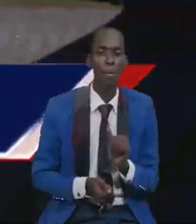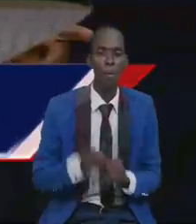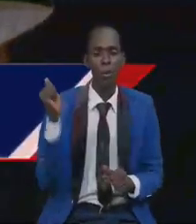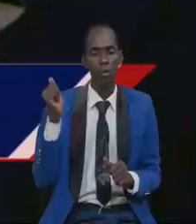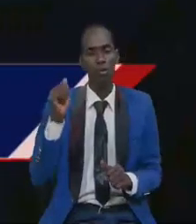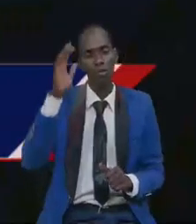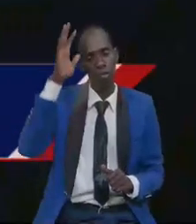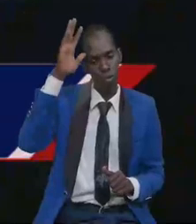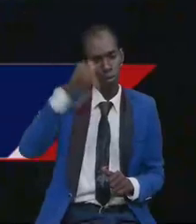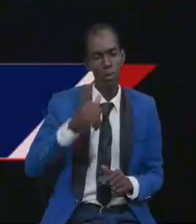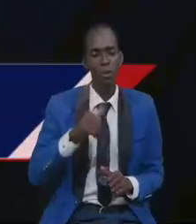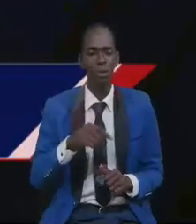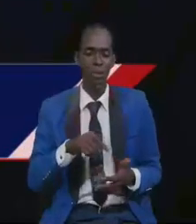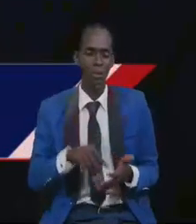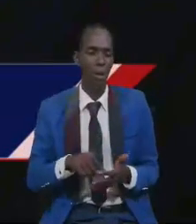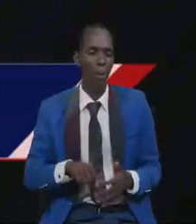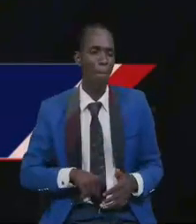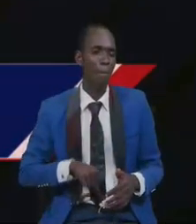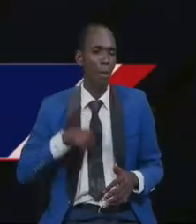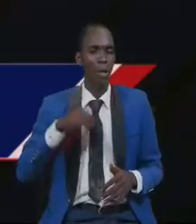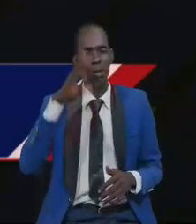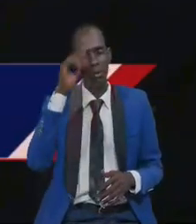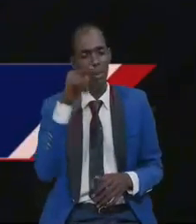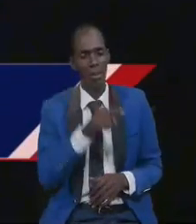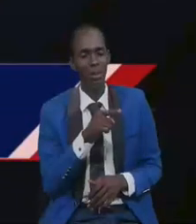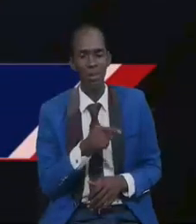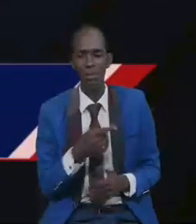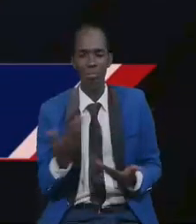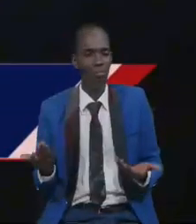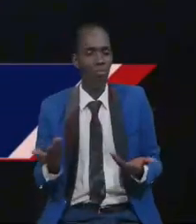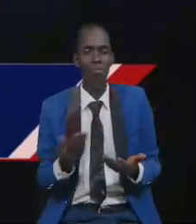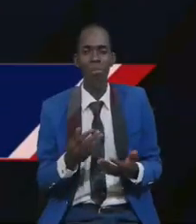Cet homme hautain, cet homme orgueilleux, cet homme